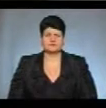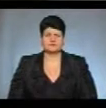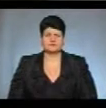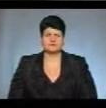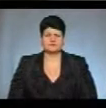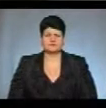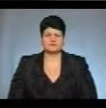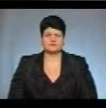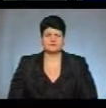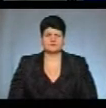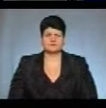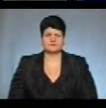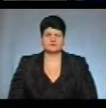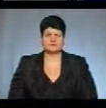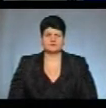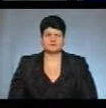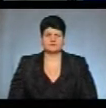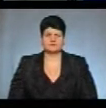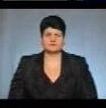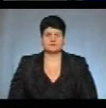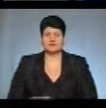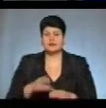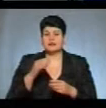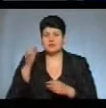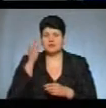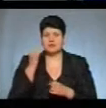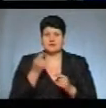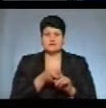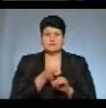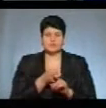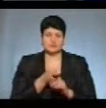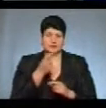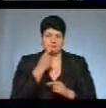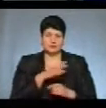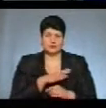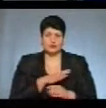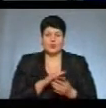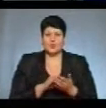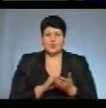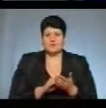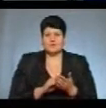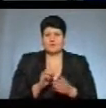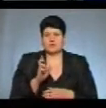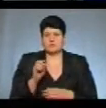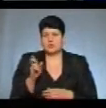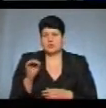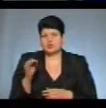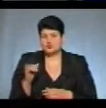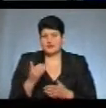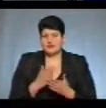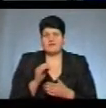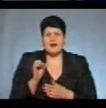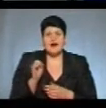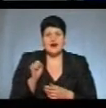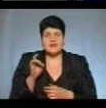детальніше о 20:40. І нагадаю, з нами на зв'язку щойно був наш кореспондент Богдан Буденчук, який перебуває в